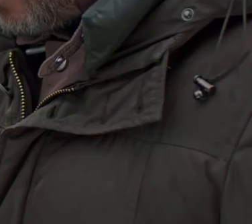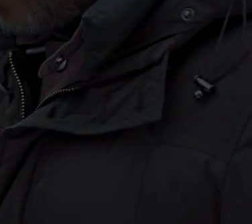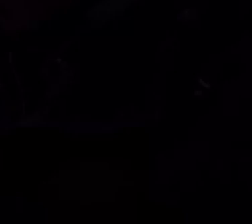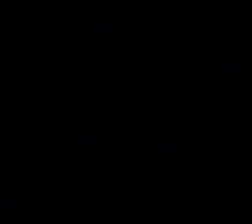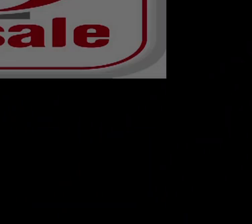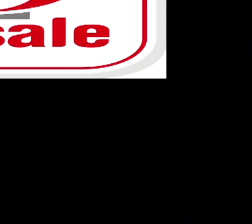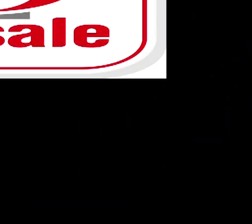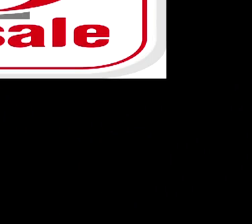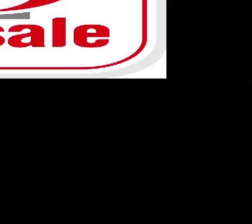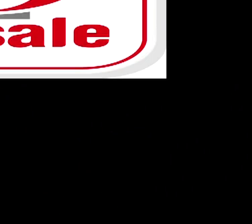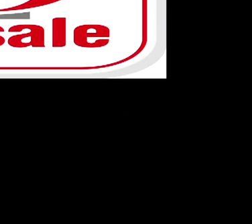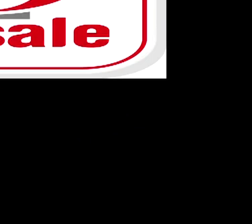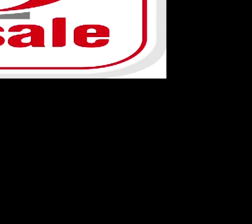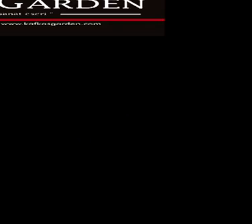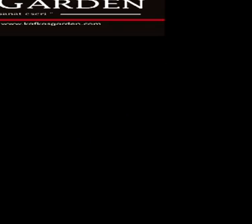yaptırılmıştır.